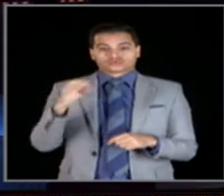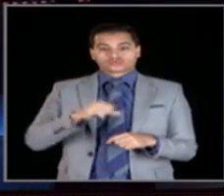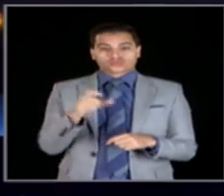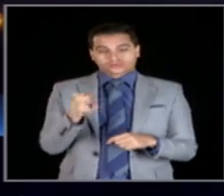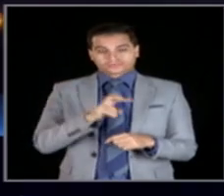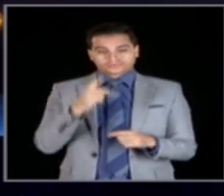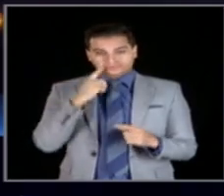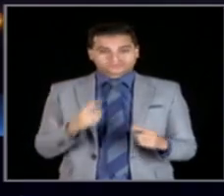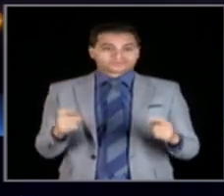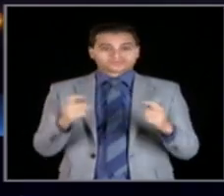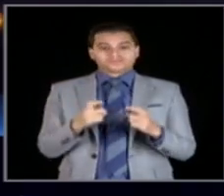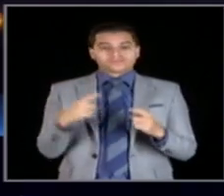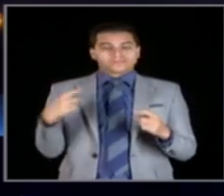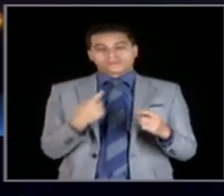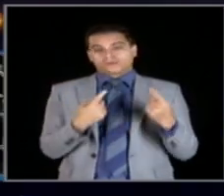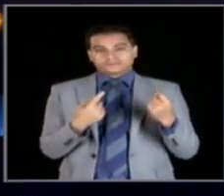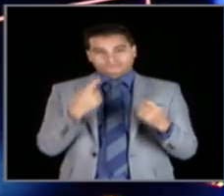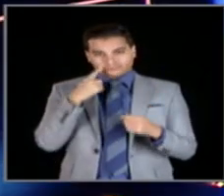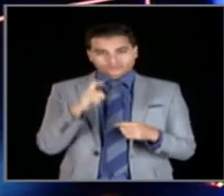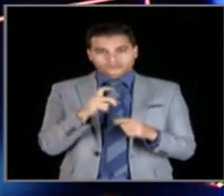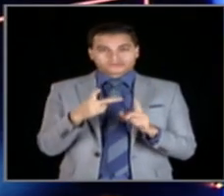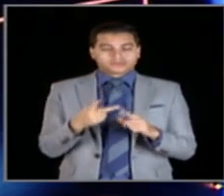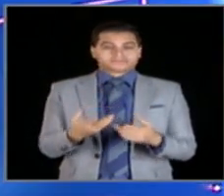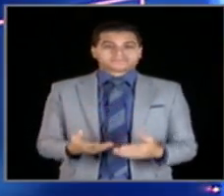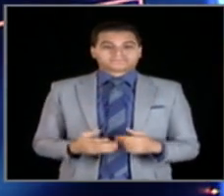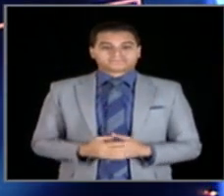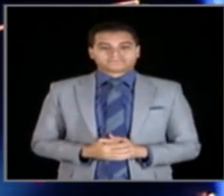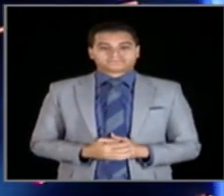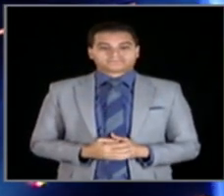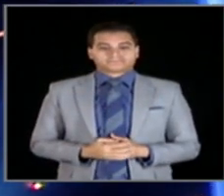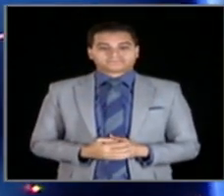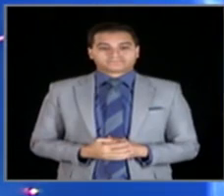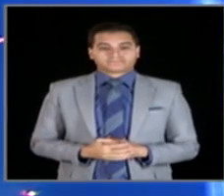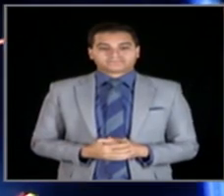بلا مقابل. السؤال الثاني،